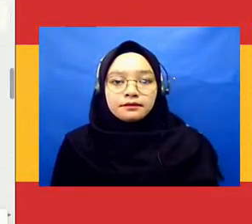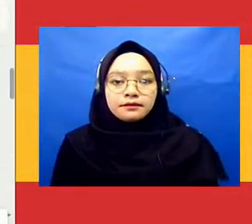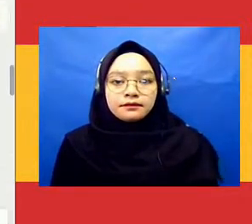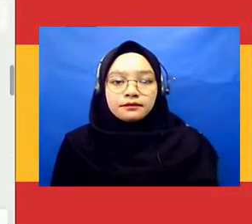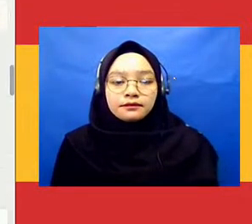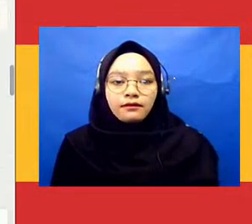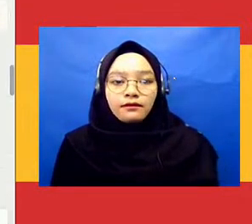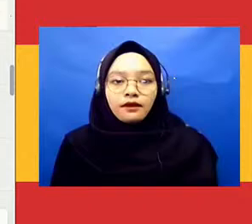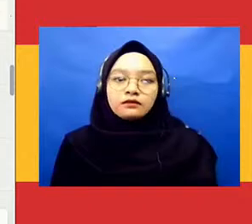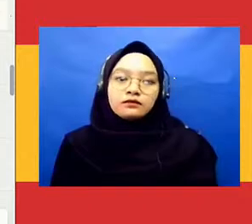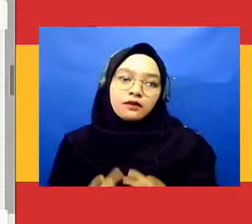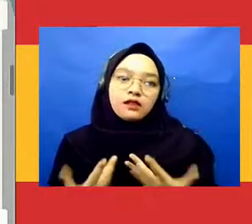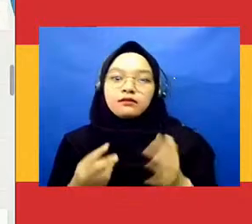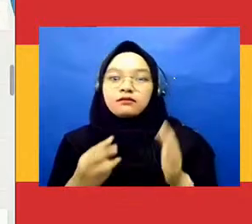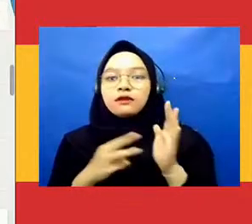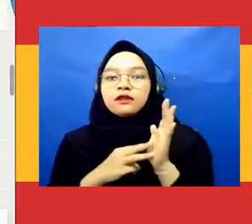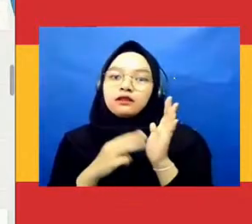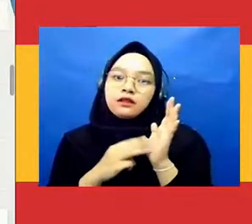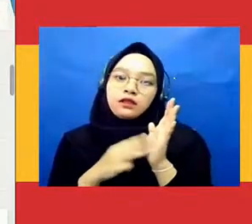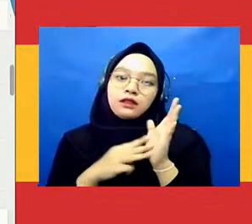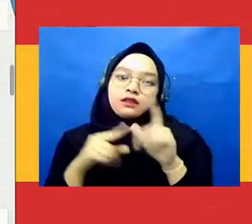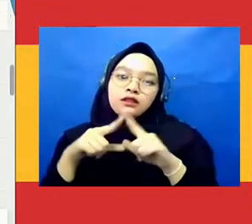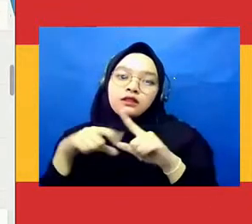Akar permasalahannya apa?